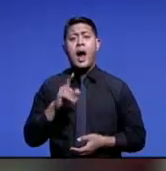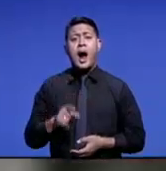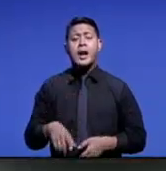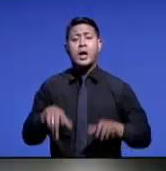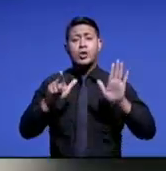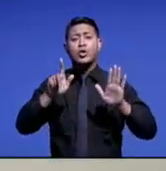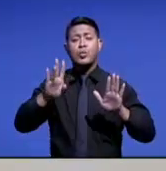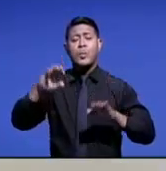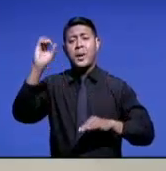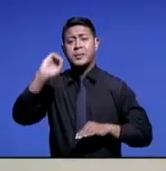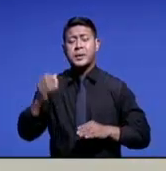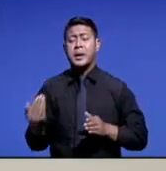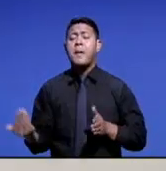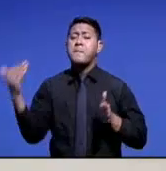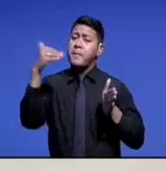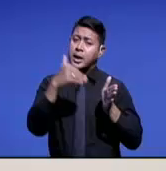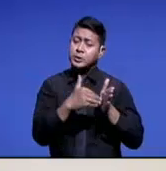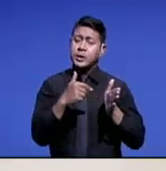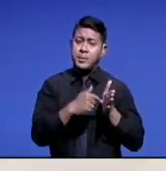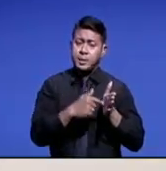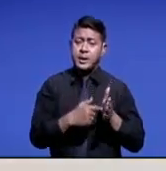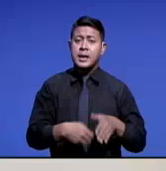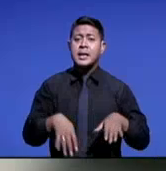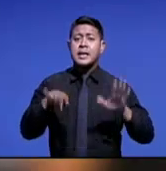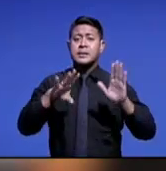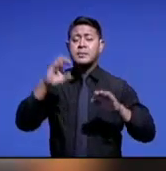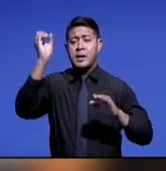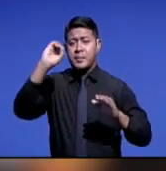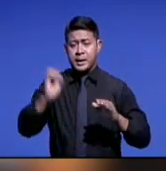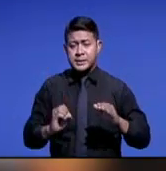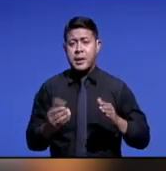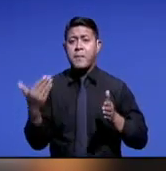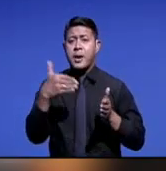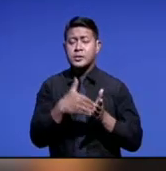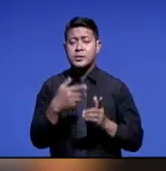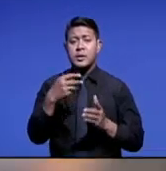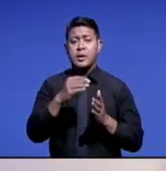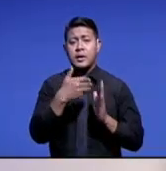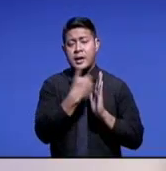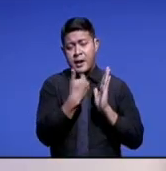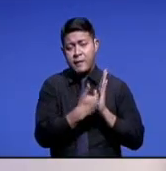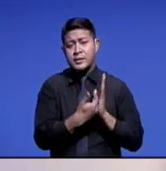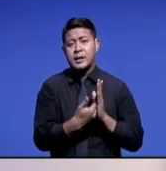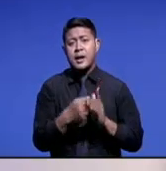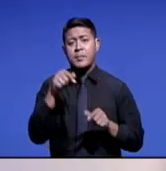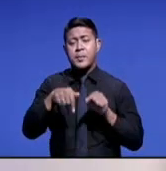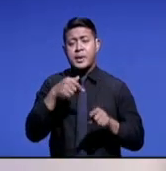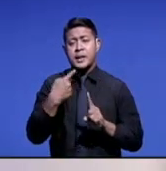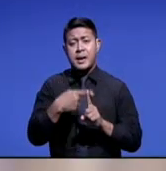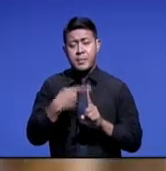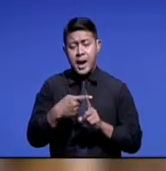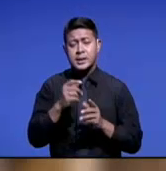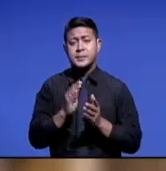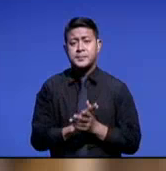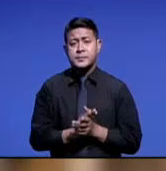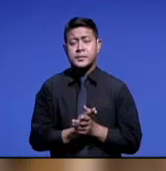74% pemilih di Paris masuk dalam DPT, 9% pemilih masuk di daftar pemilih tambahan, dan 17% lainnya merupakan pemilih di